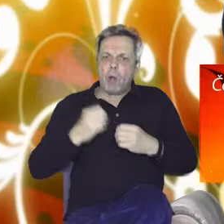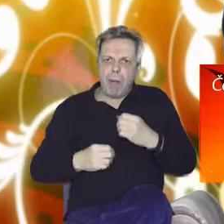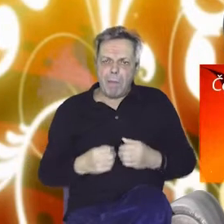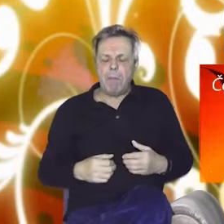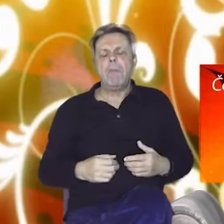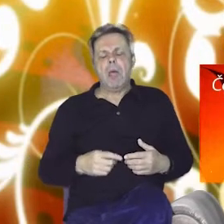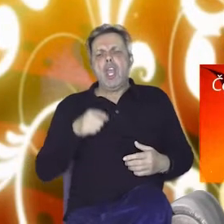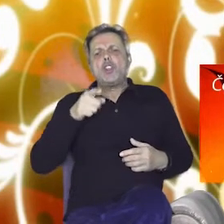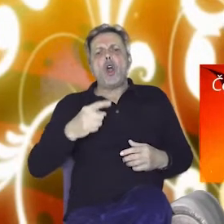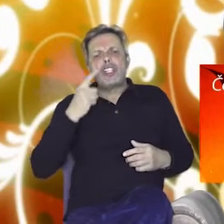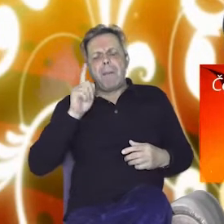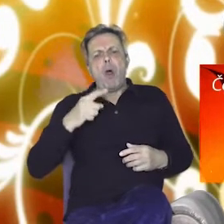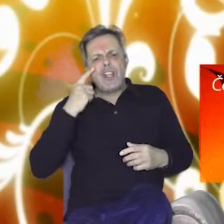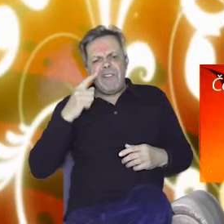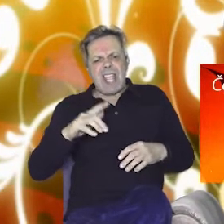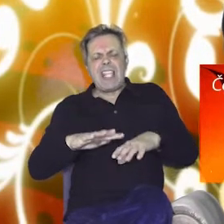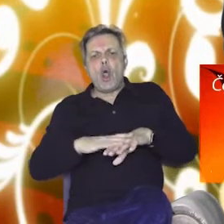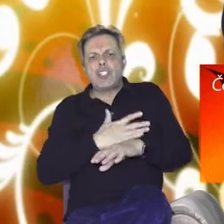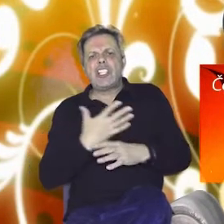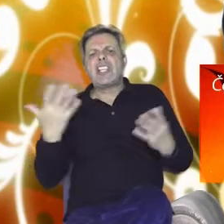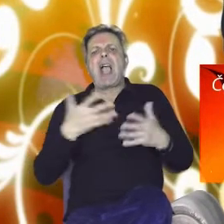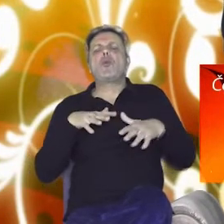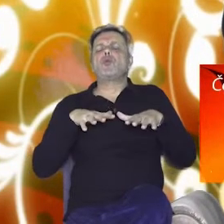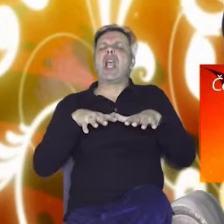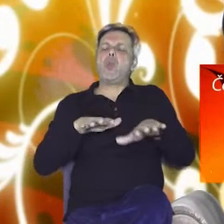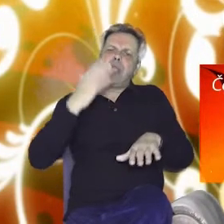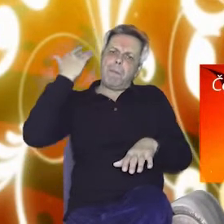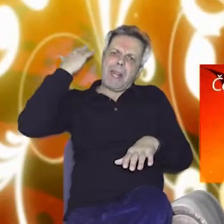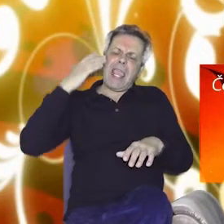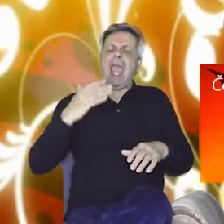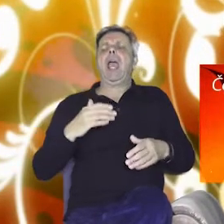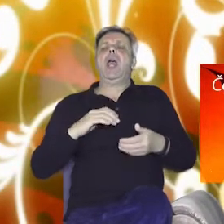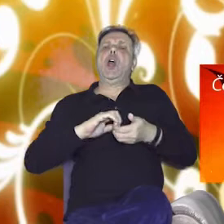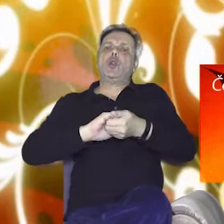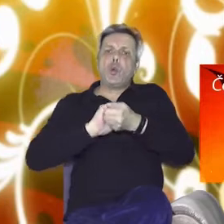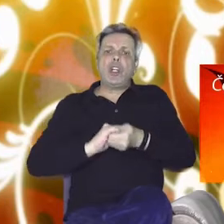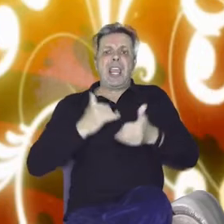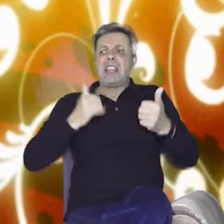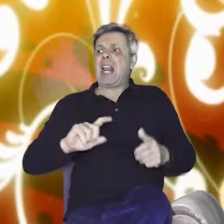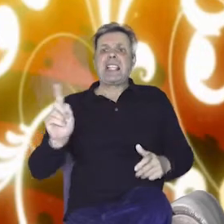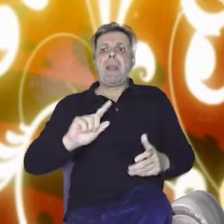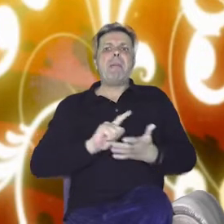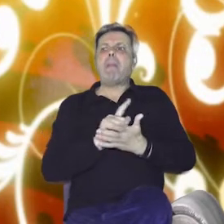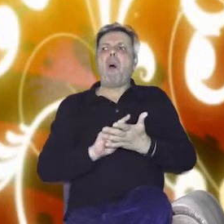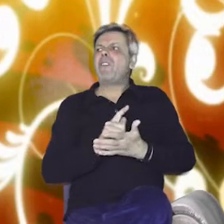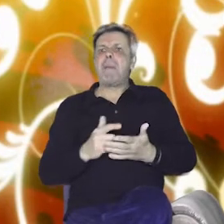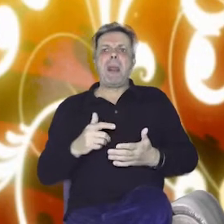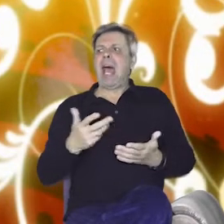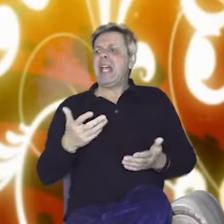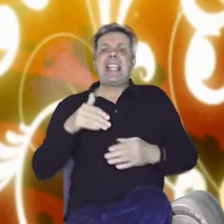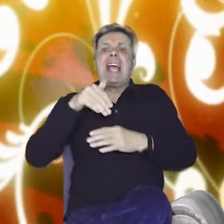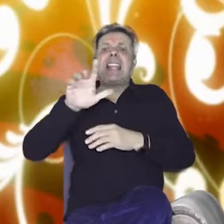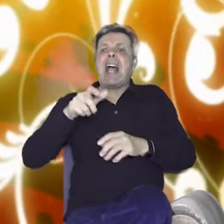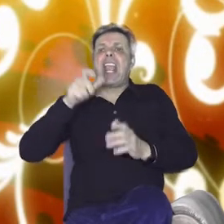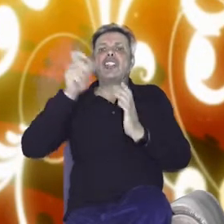to i osjetiti kako su se ljudi nekada družili. Danas više nemamo vremena ni za daljnje članove